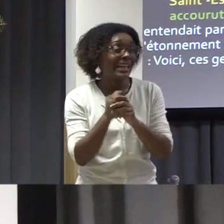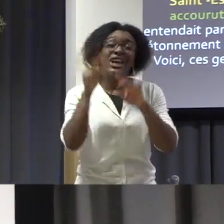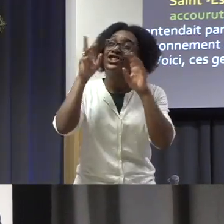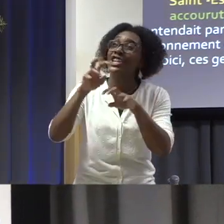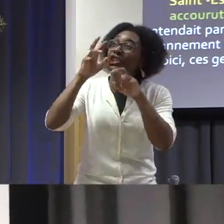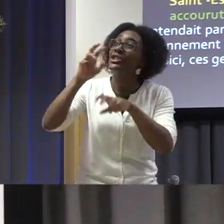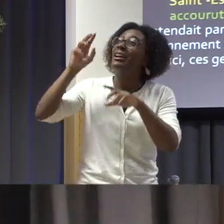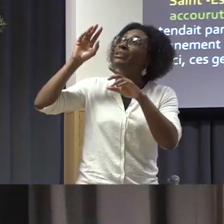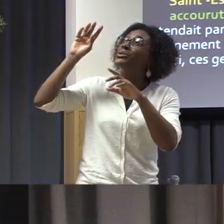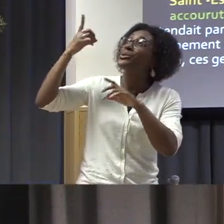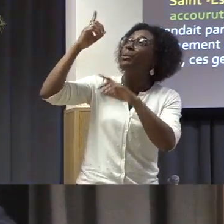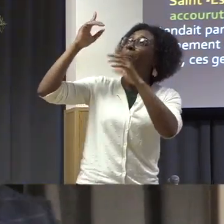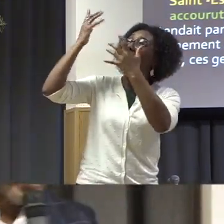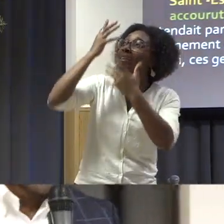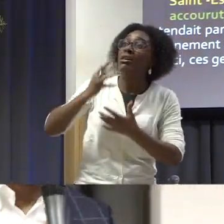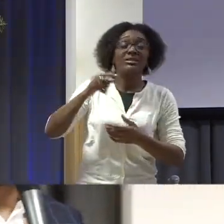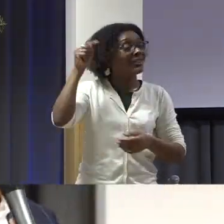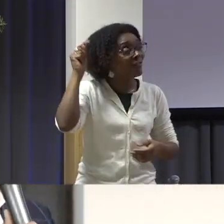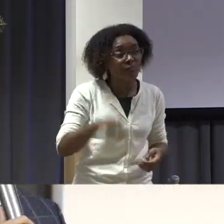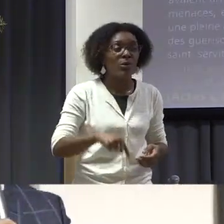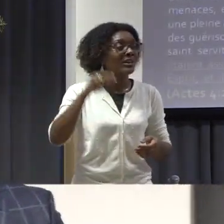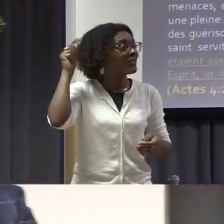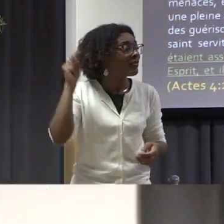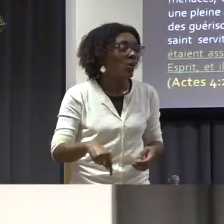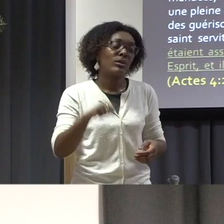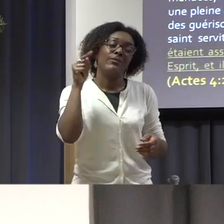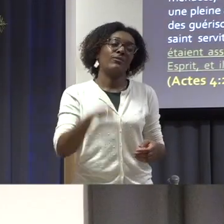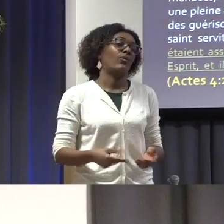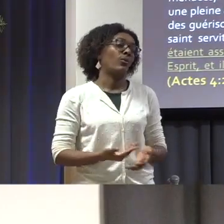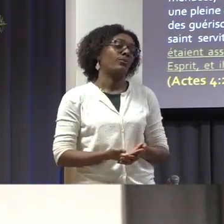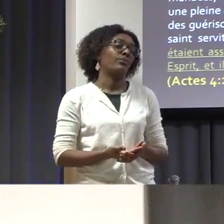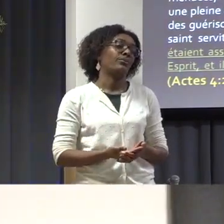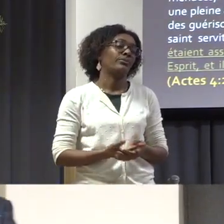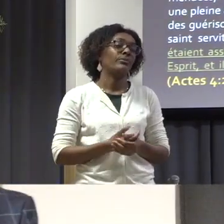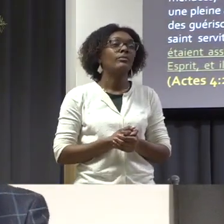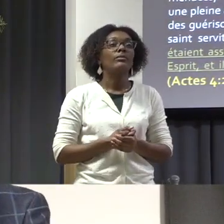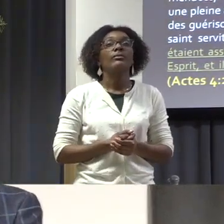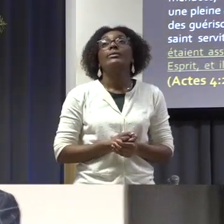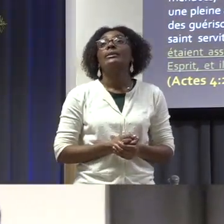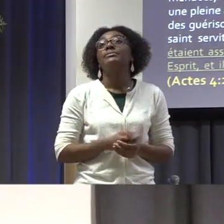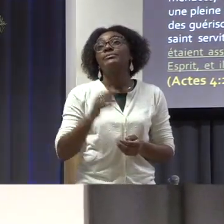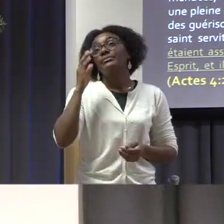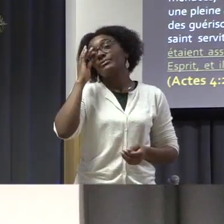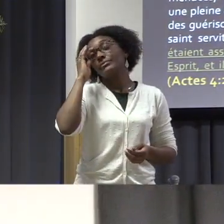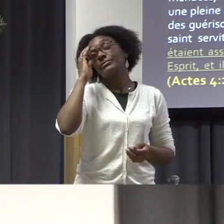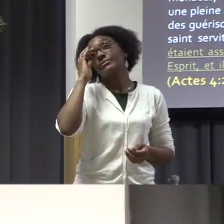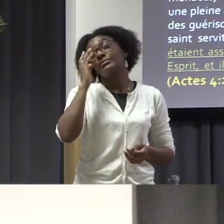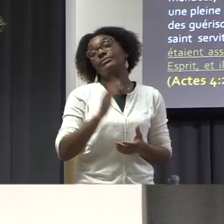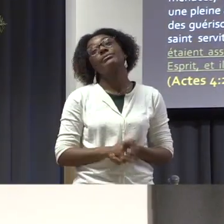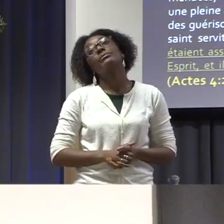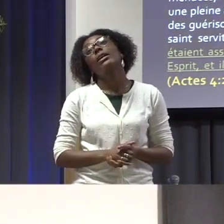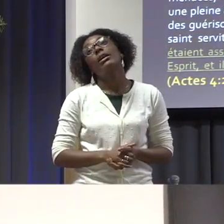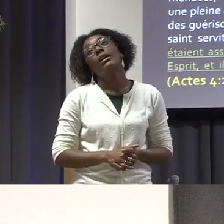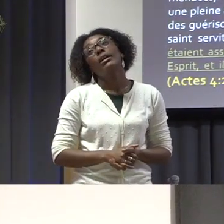phase de jeu à peine et lorsque les persécutions sont arrivés même réaction même réaction